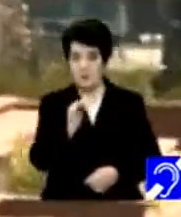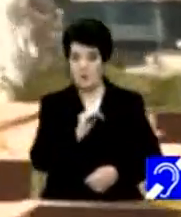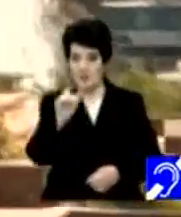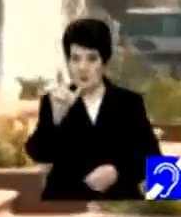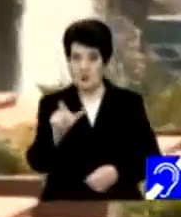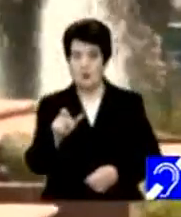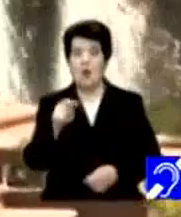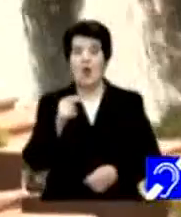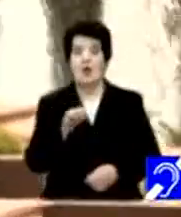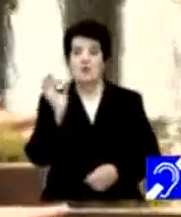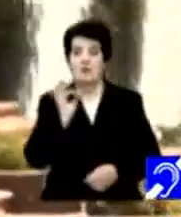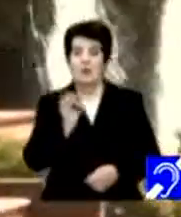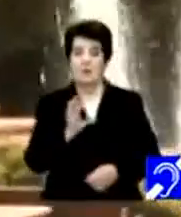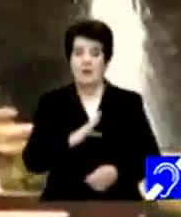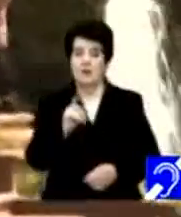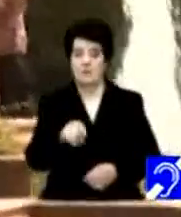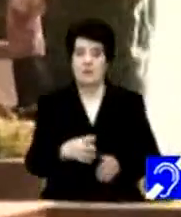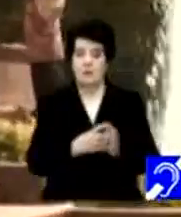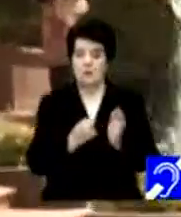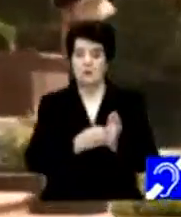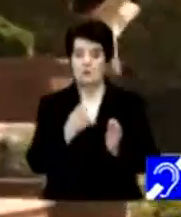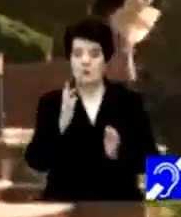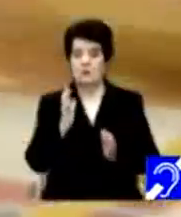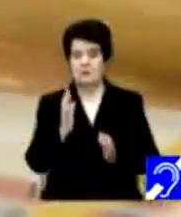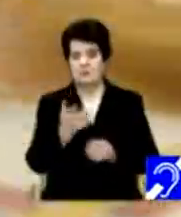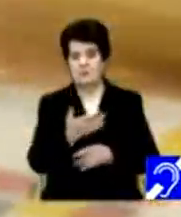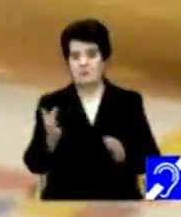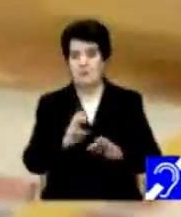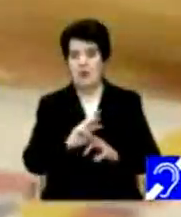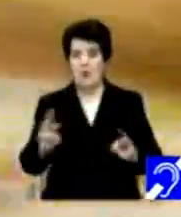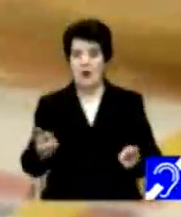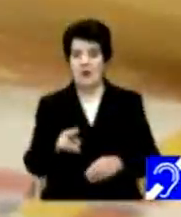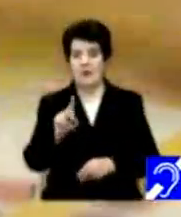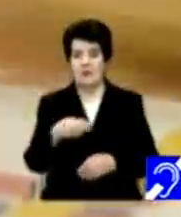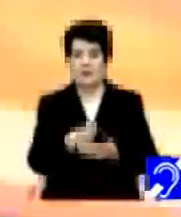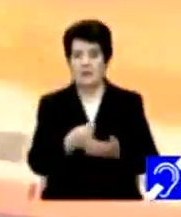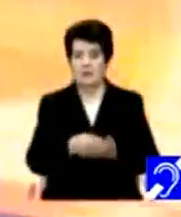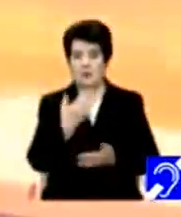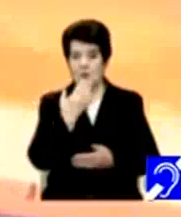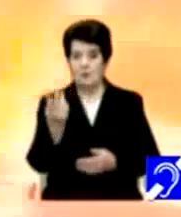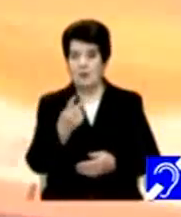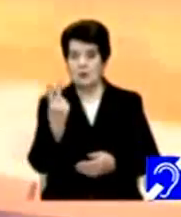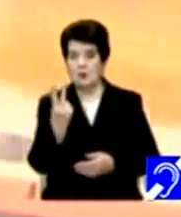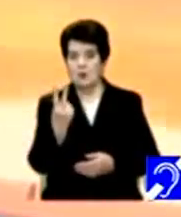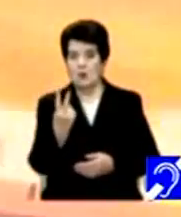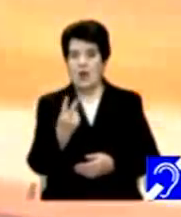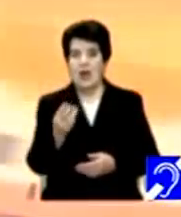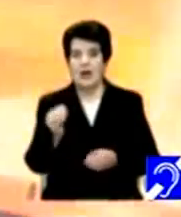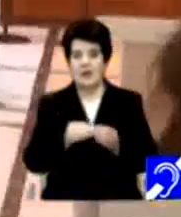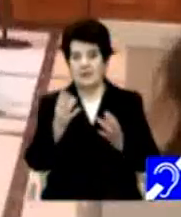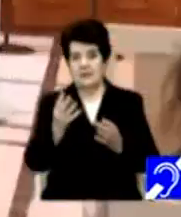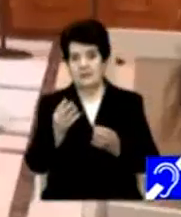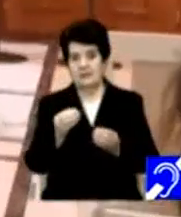oficialului german pentru cele 290 de milioane de euro bani oferiți sub formă de asistență financiară în ultimele 2 decenii. Maia Sandu a